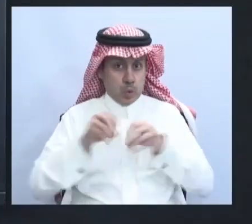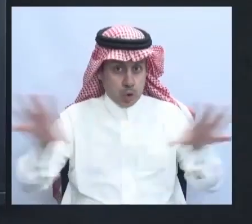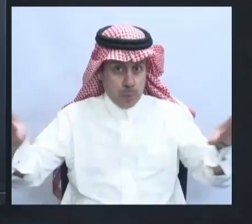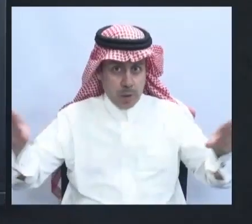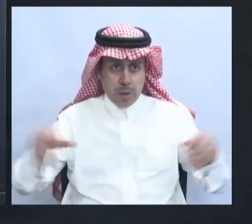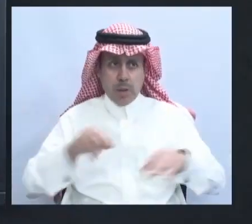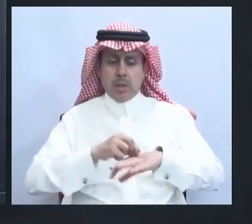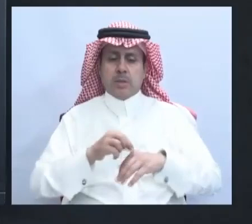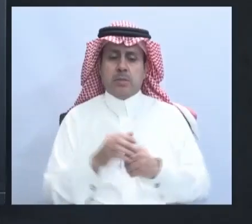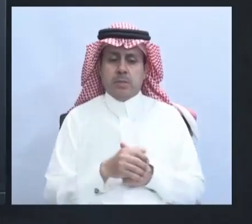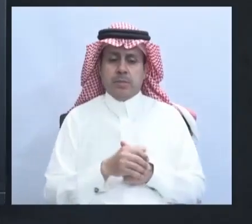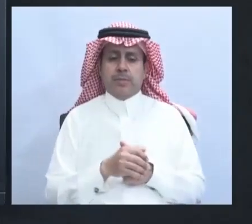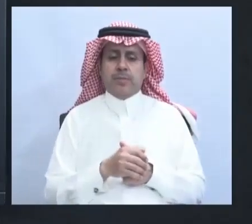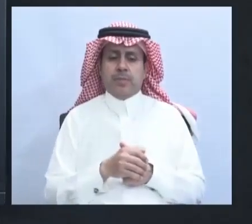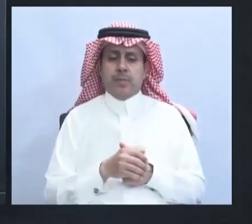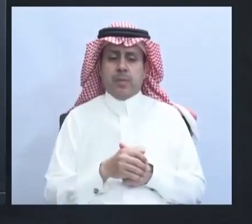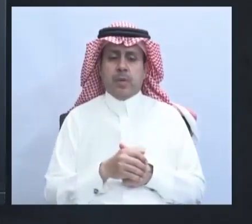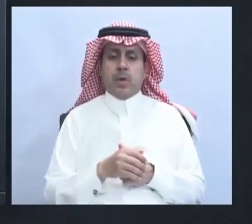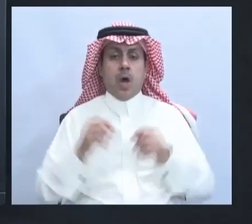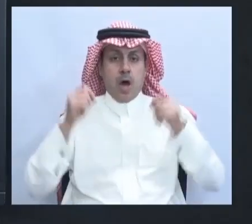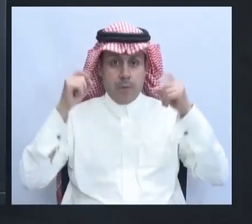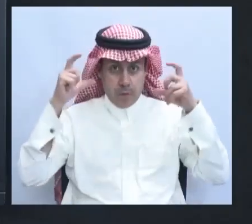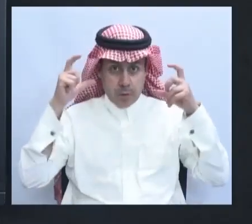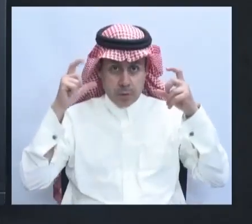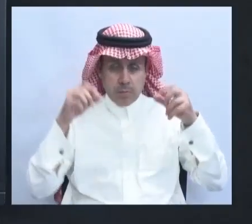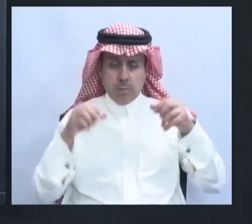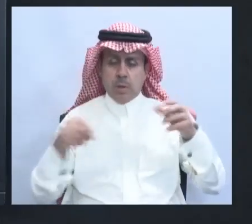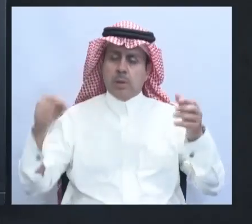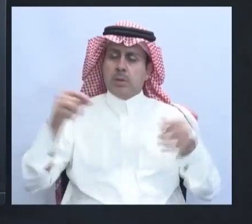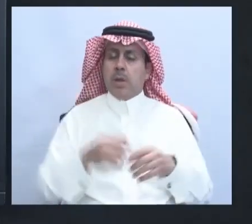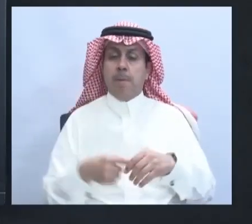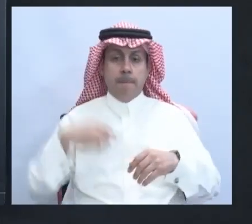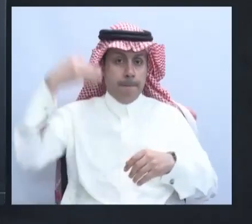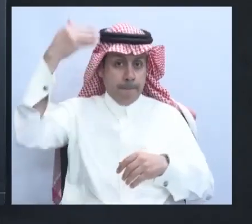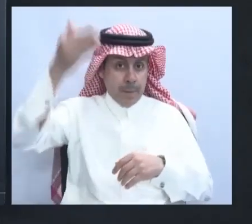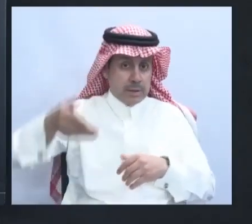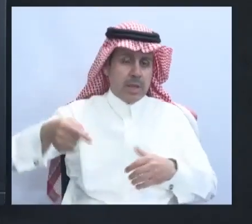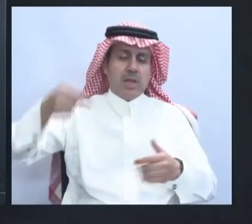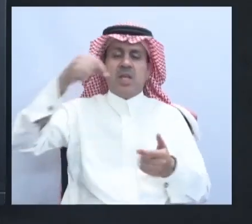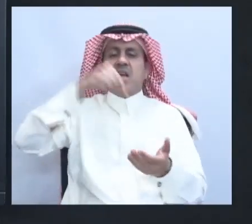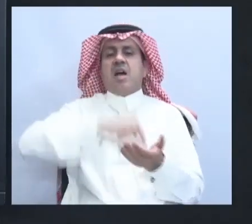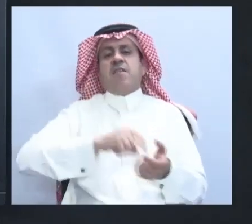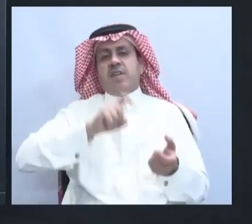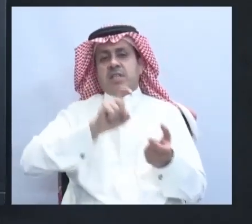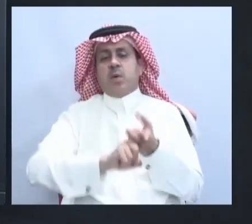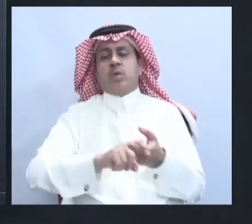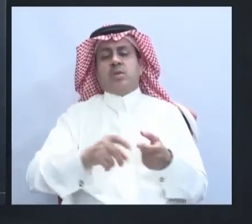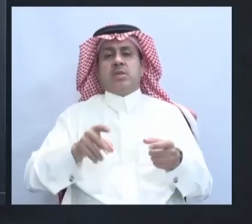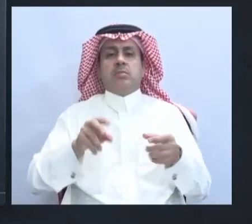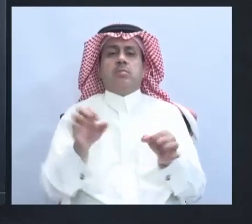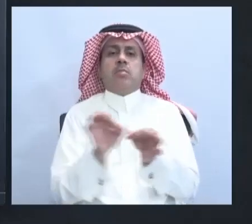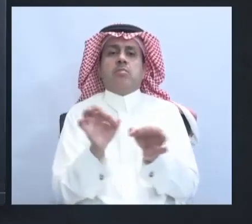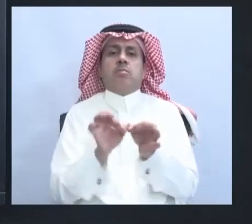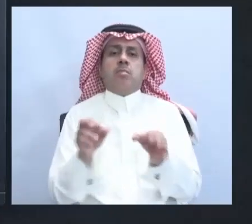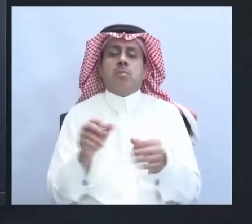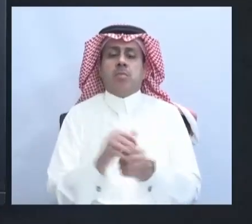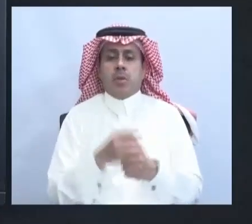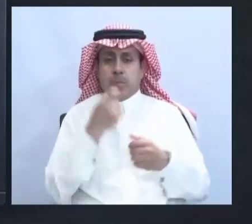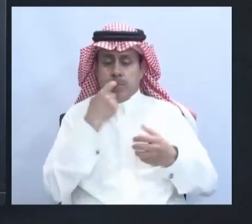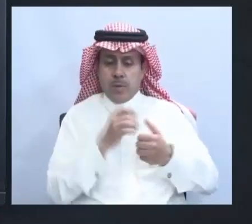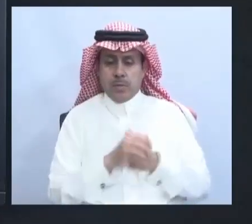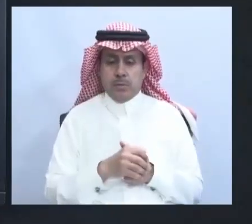الناس ويعرفه الناس حتى لا يقع زواج بين هؤلاء الاقارب من الرضاع ايضا